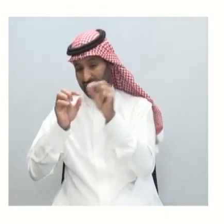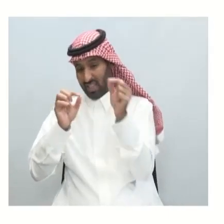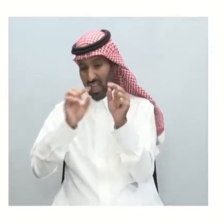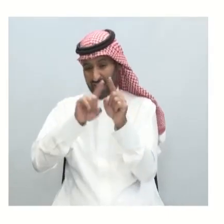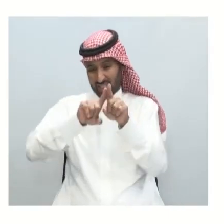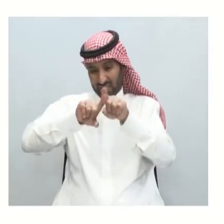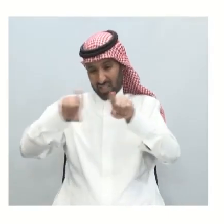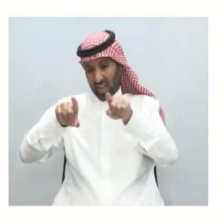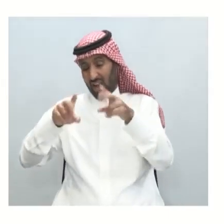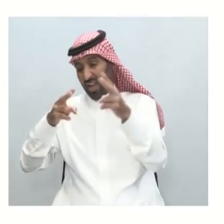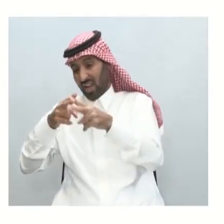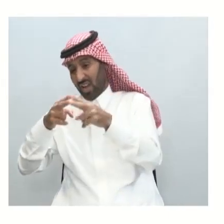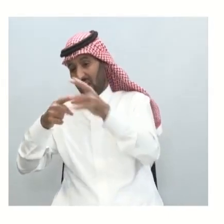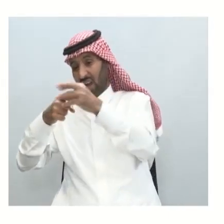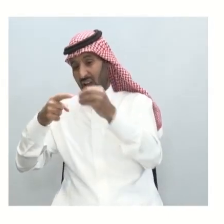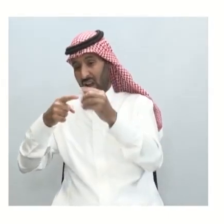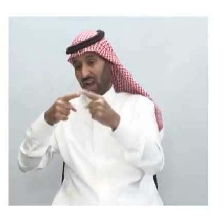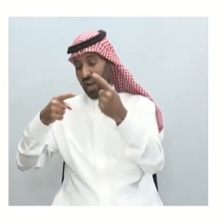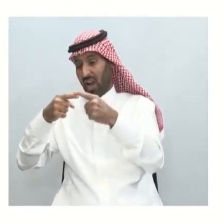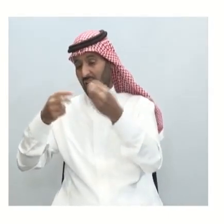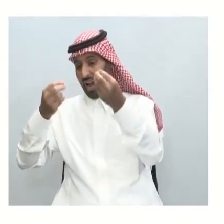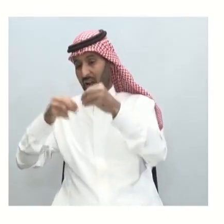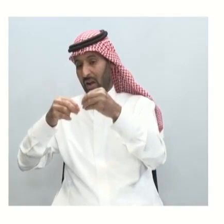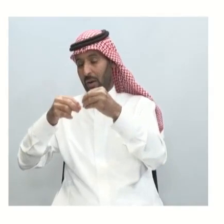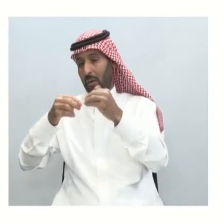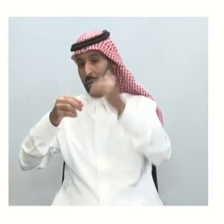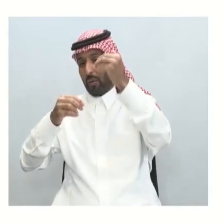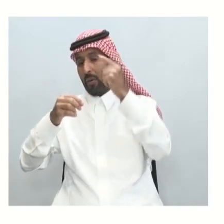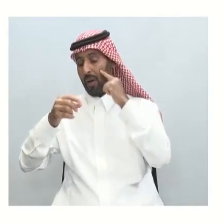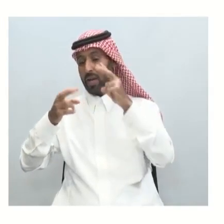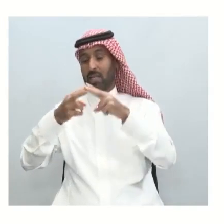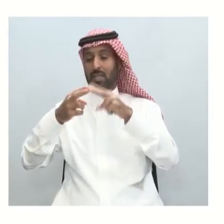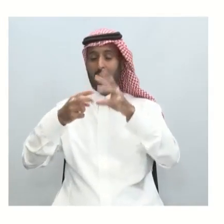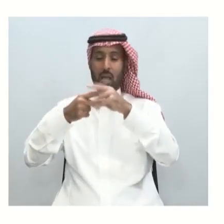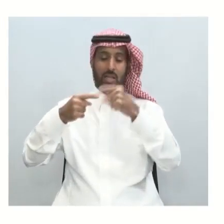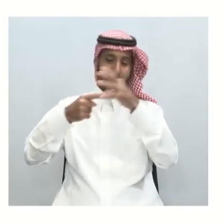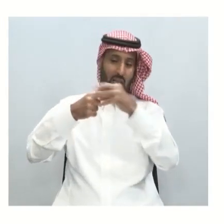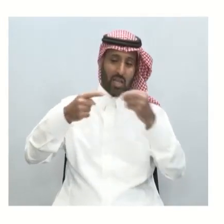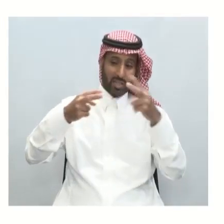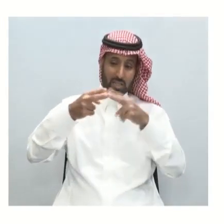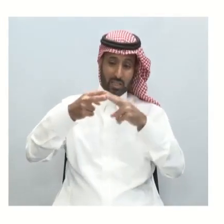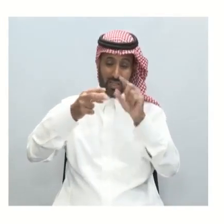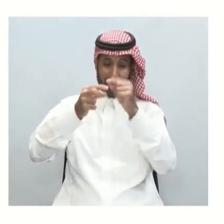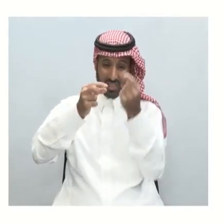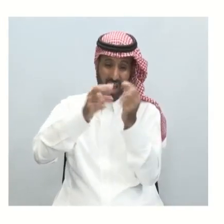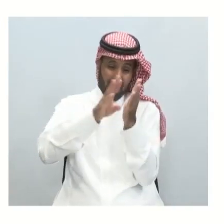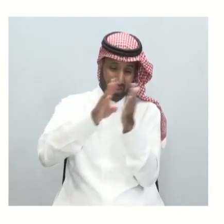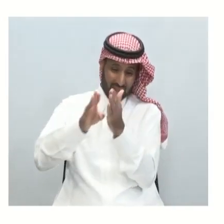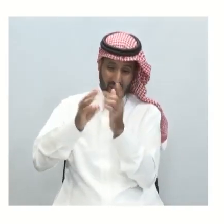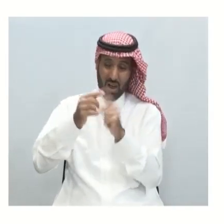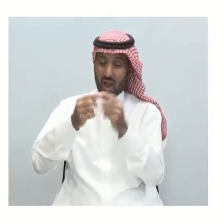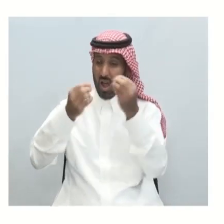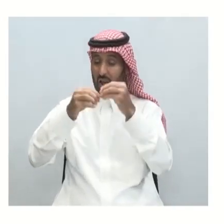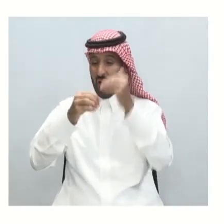ذات الكهروسالبيه الاكثر شحنه جزئيه سالبه عند طرف الذره ذات الكهروسالبيه